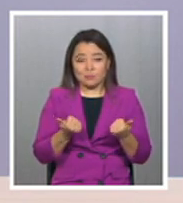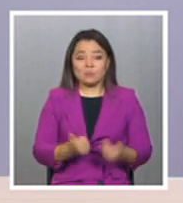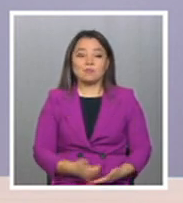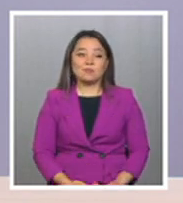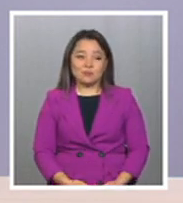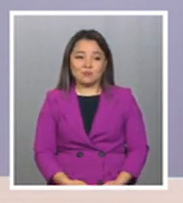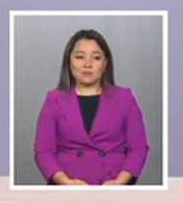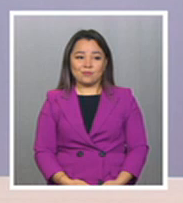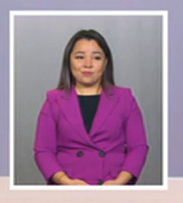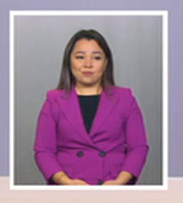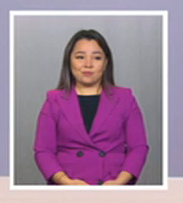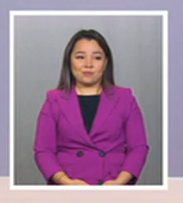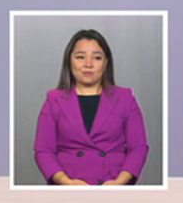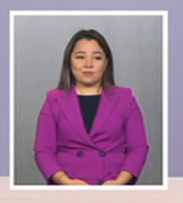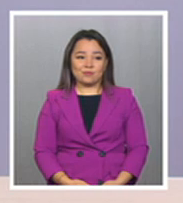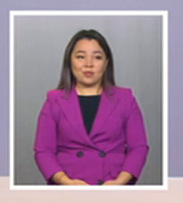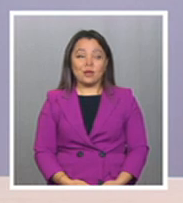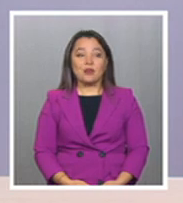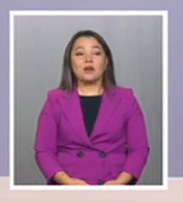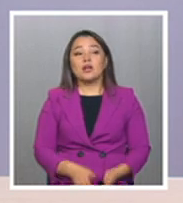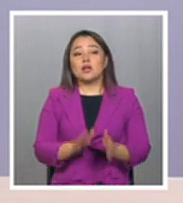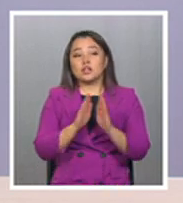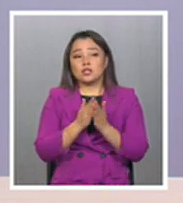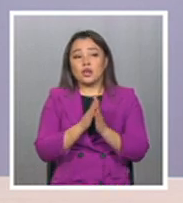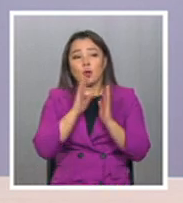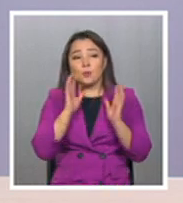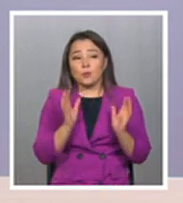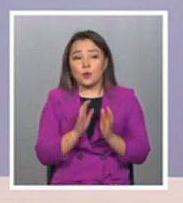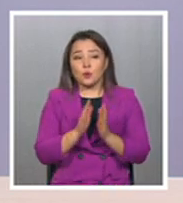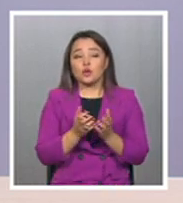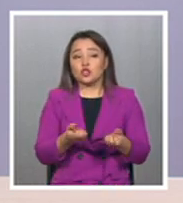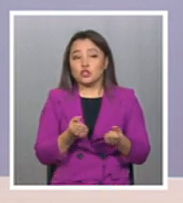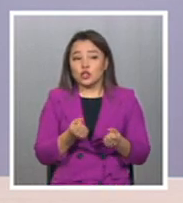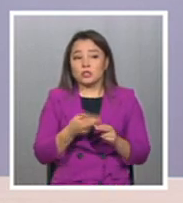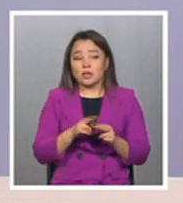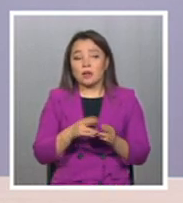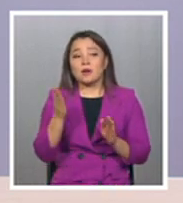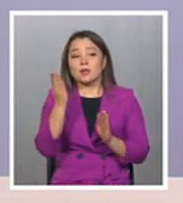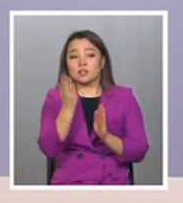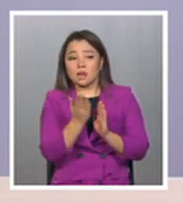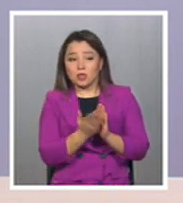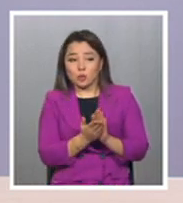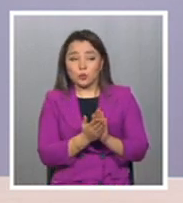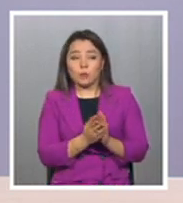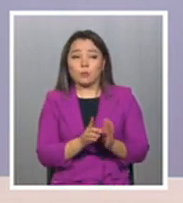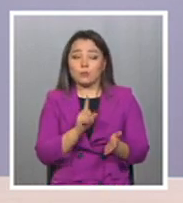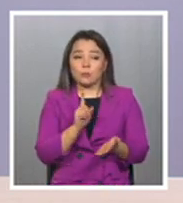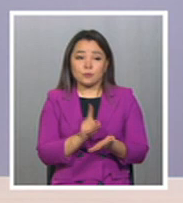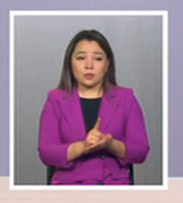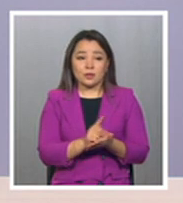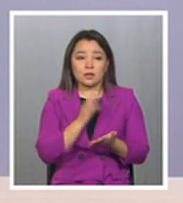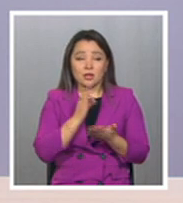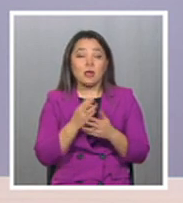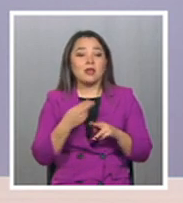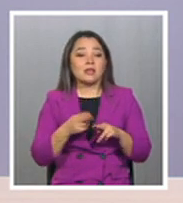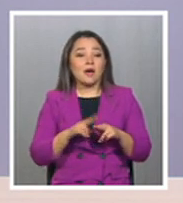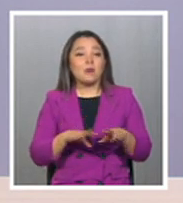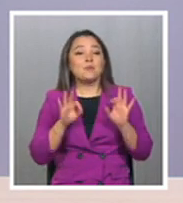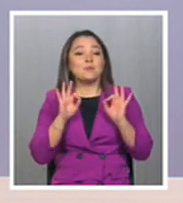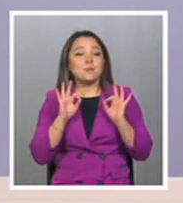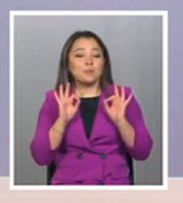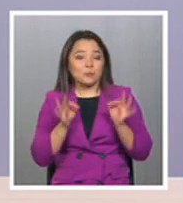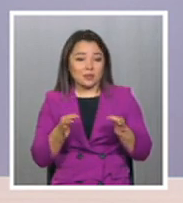Нет, правильно. Книгу бережно держи, в нее закладку положи. А это вот как